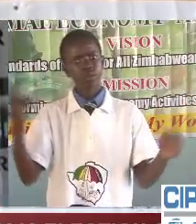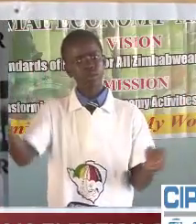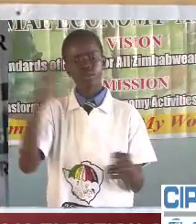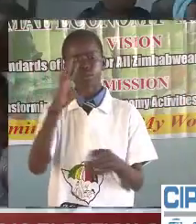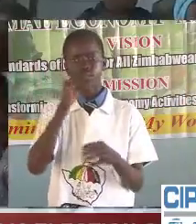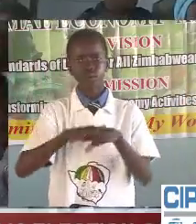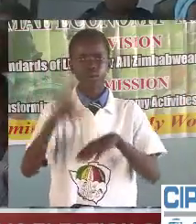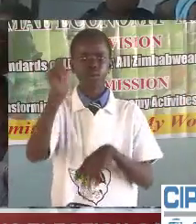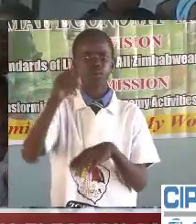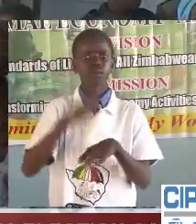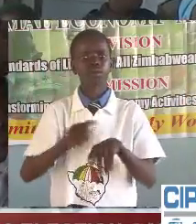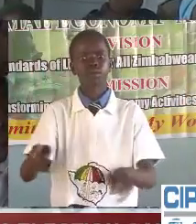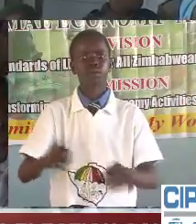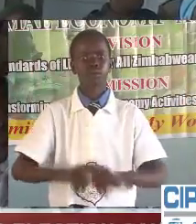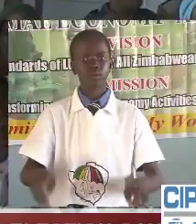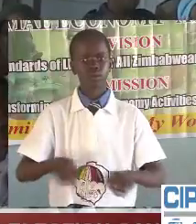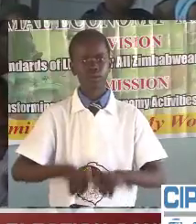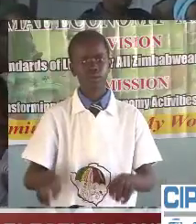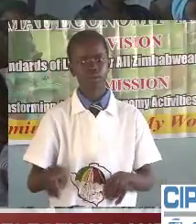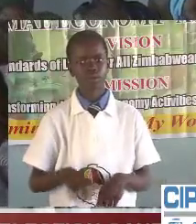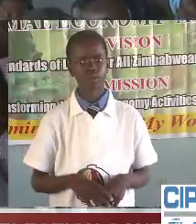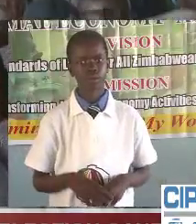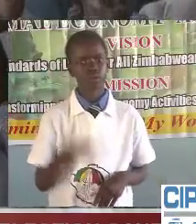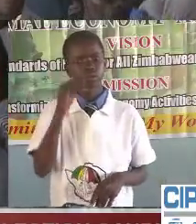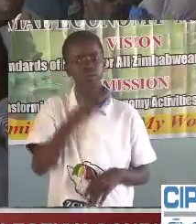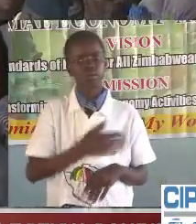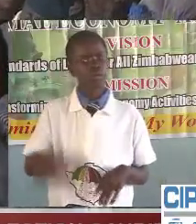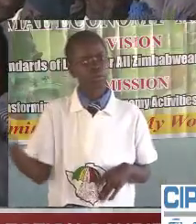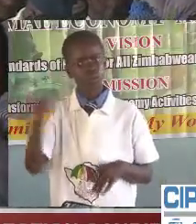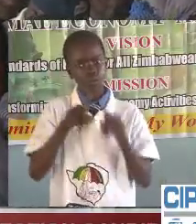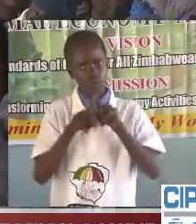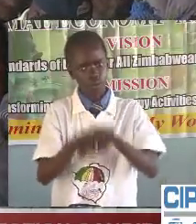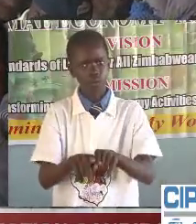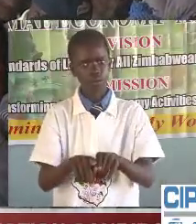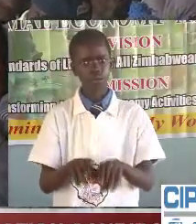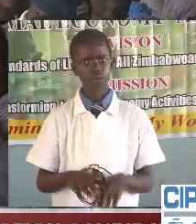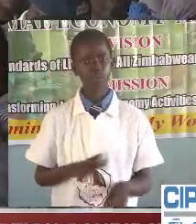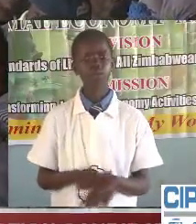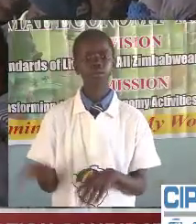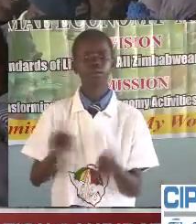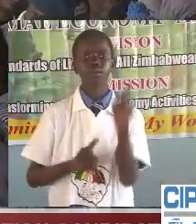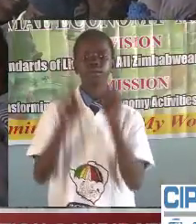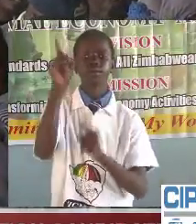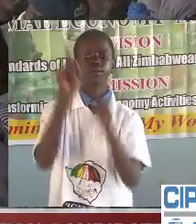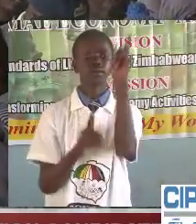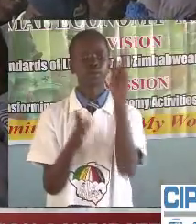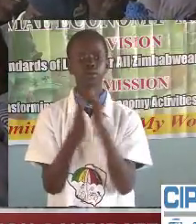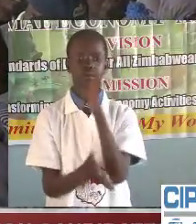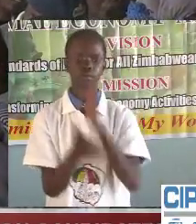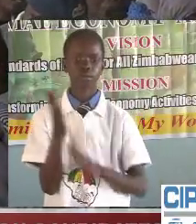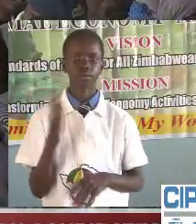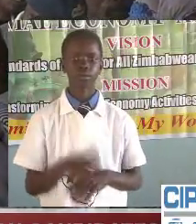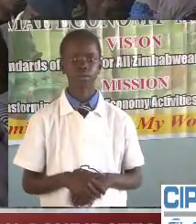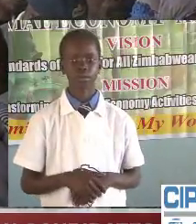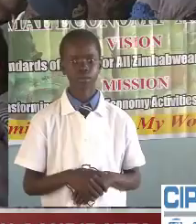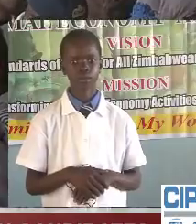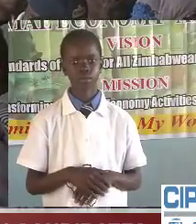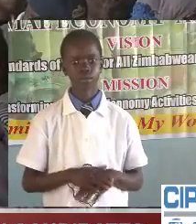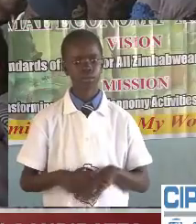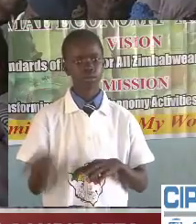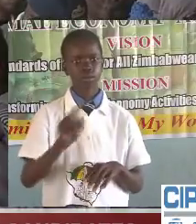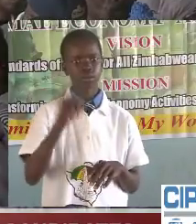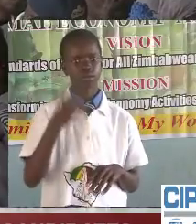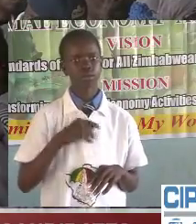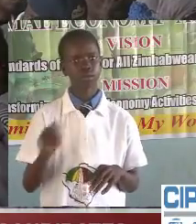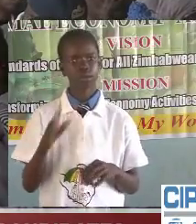siyana. Tinovimba kuti we are getting a new crop of leadership which will work well with us. This song goes